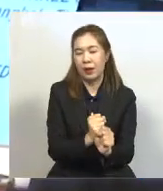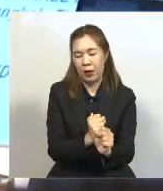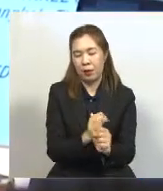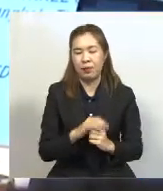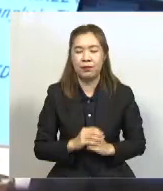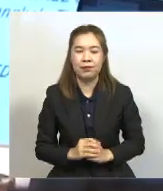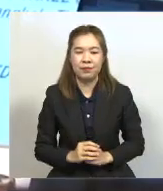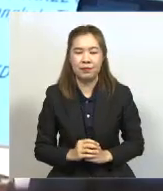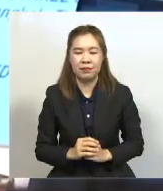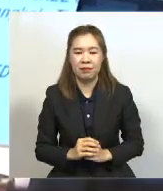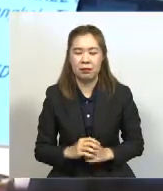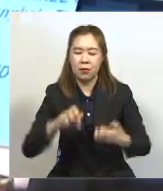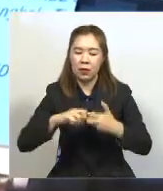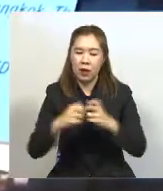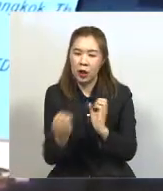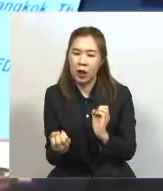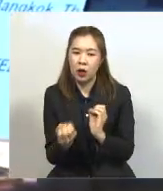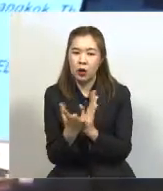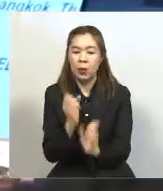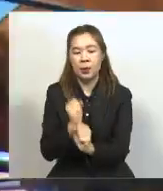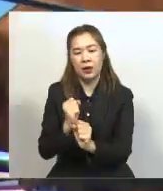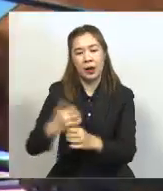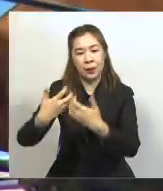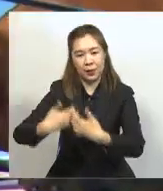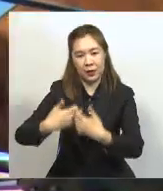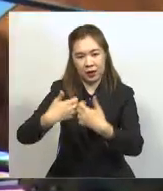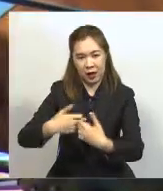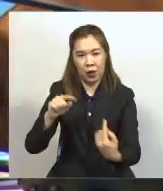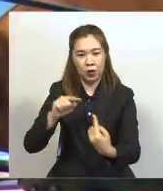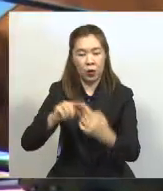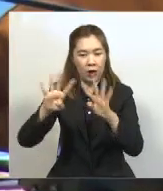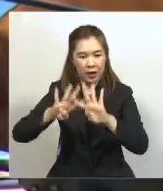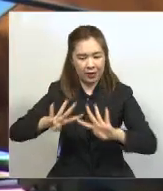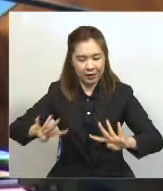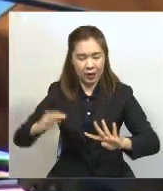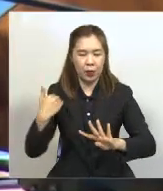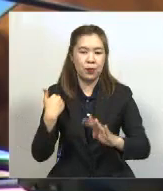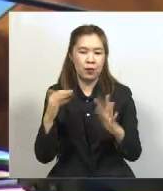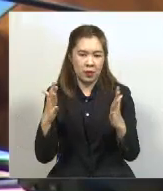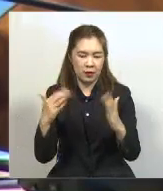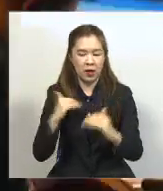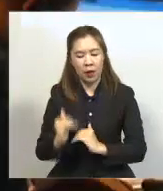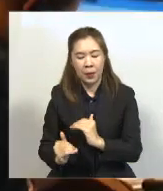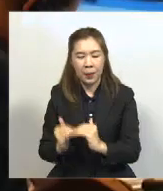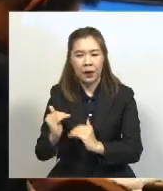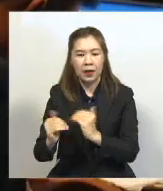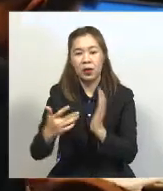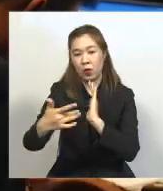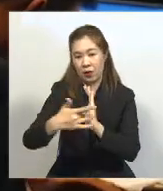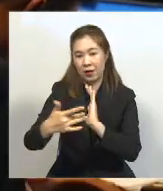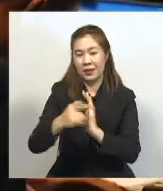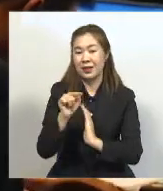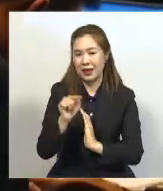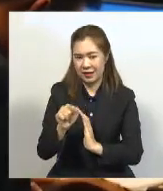ค่ะดังนั้นเพื่อไม่ให้เกิดผลกระทบต่อการผลิตภาพรวมของอาเซียนตลอดจนให้การขับเคลื่อนการใช้ดิจิทัลในอ